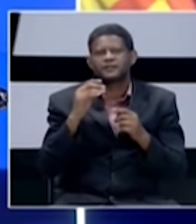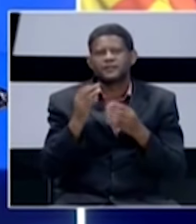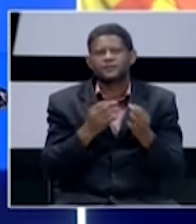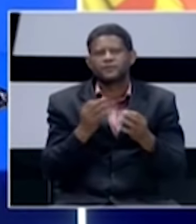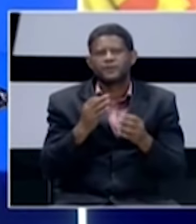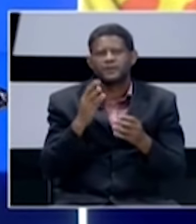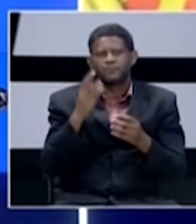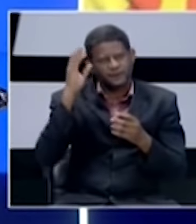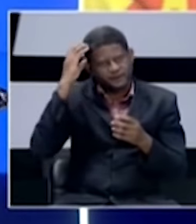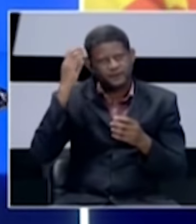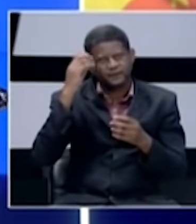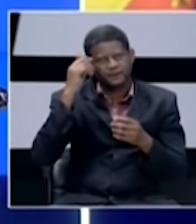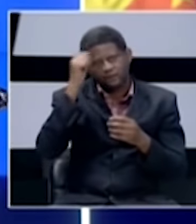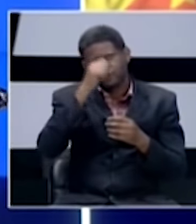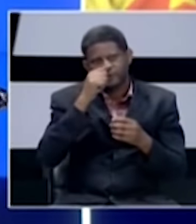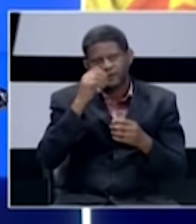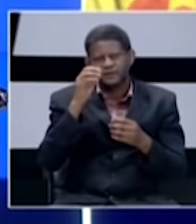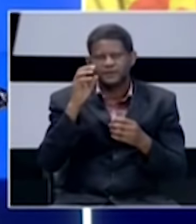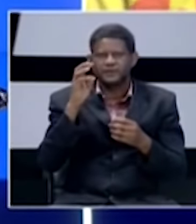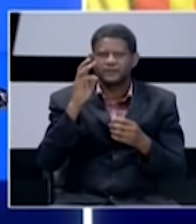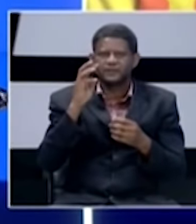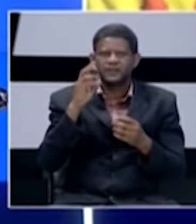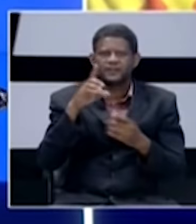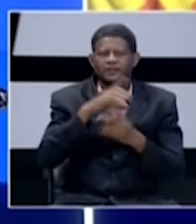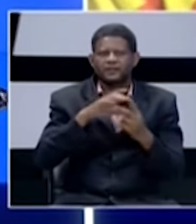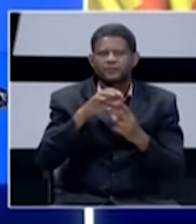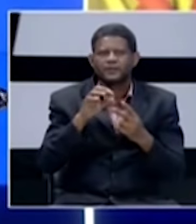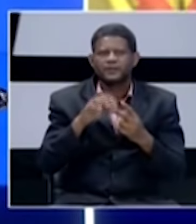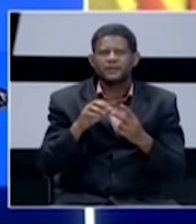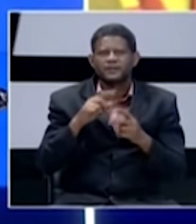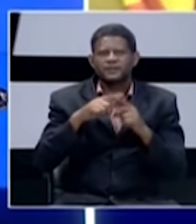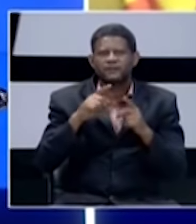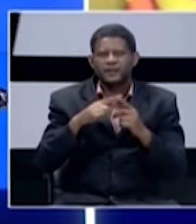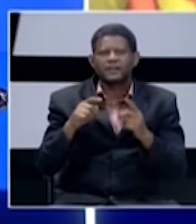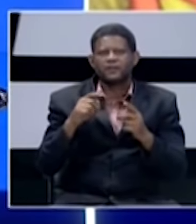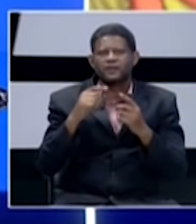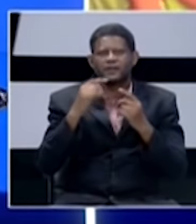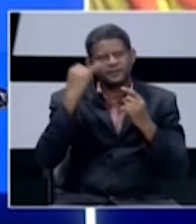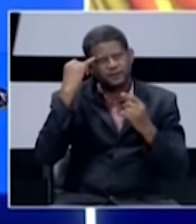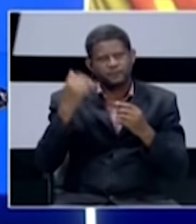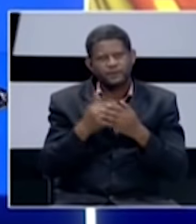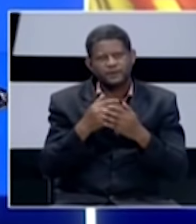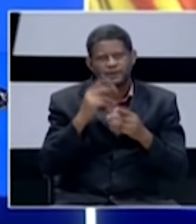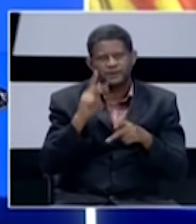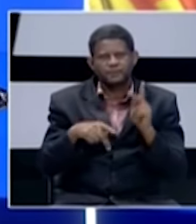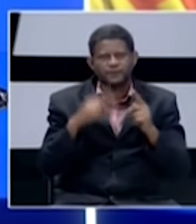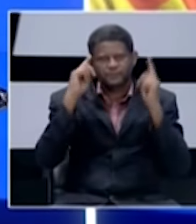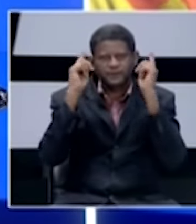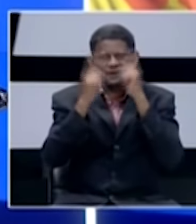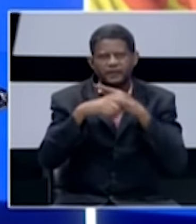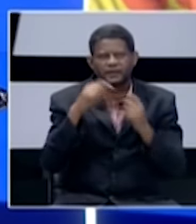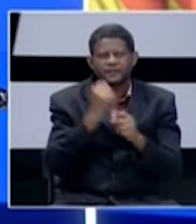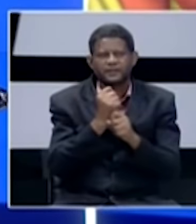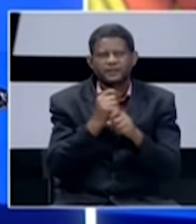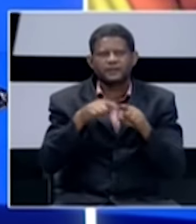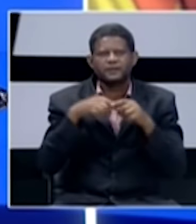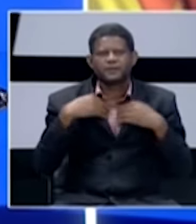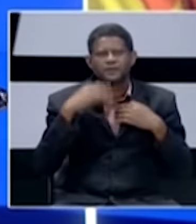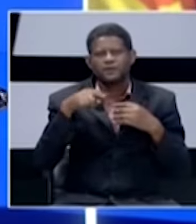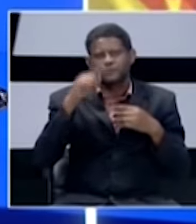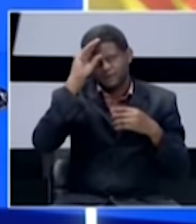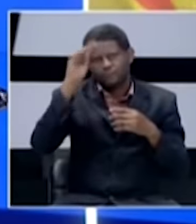ፌደራል ኣብ ሻድሻይ ክልላዊ መረፃ ኢትዮጵያ በቢግዚኡ ዝተፈላለዩ ሓሳባት ብምቕራብ ህዝቢ ንምድንጋር ይሰርሕ ከም ዘለውን እዞም ሰብ ሙያ